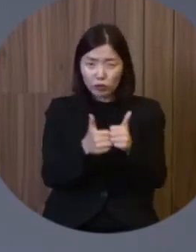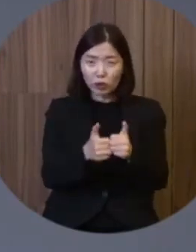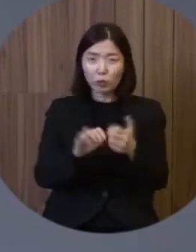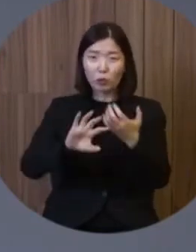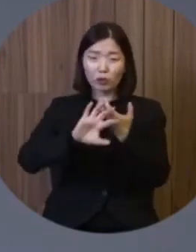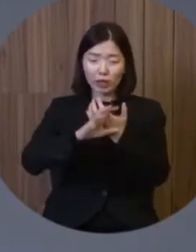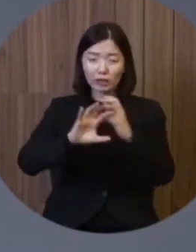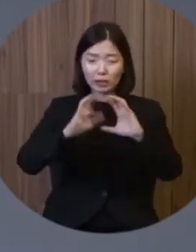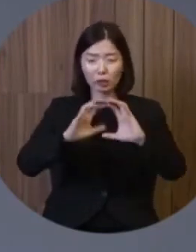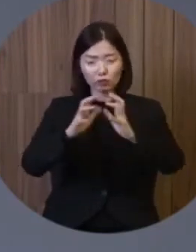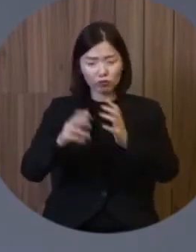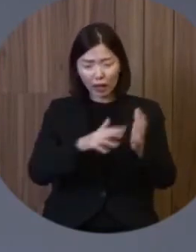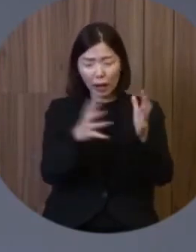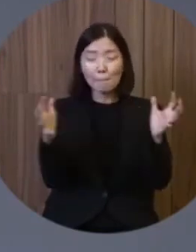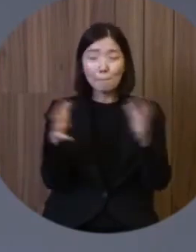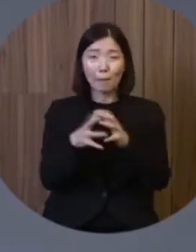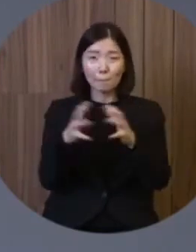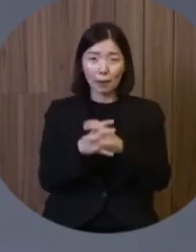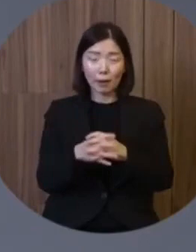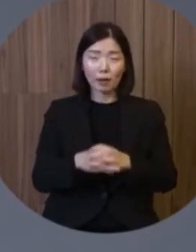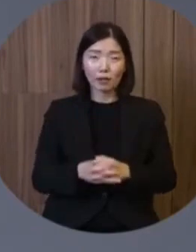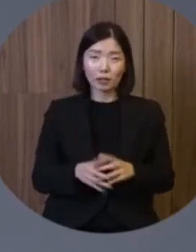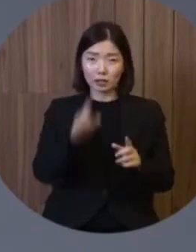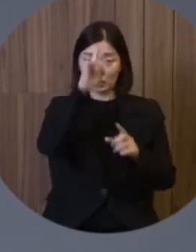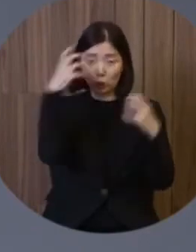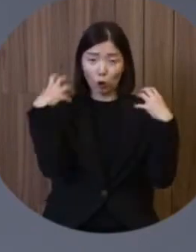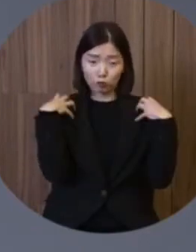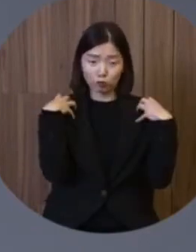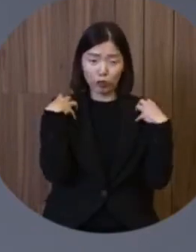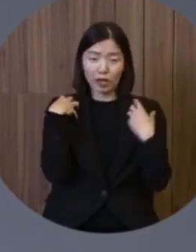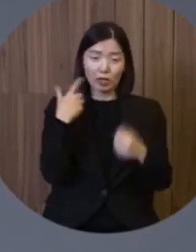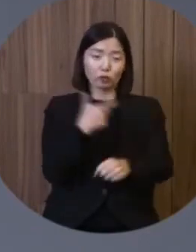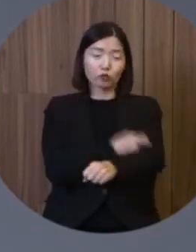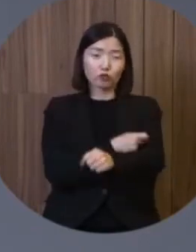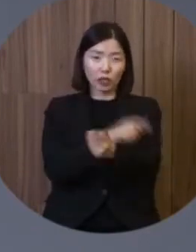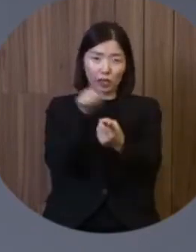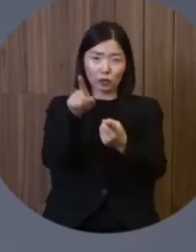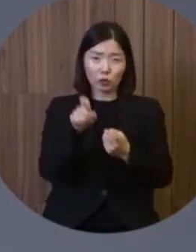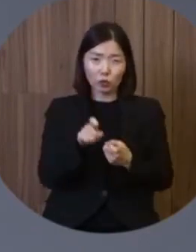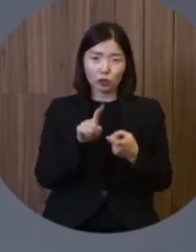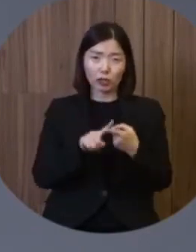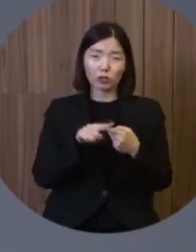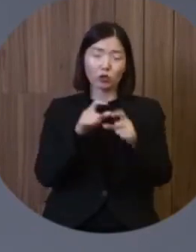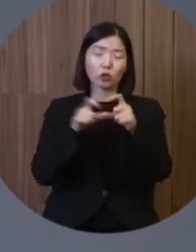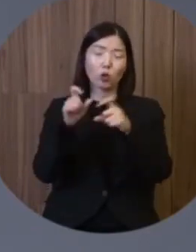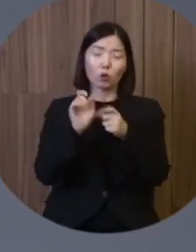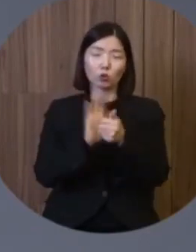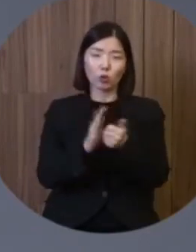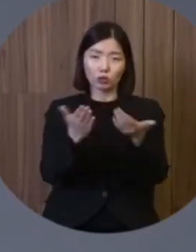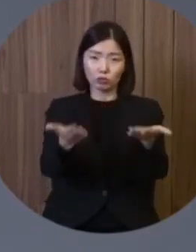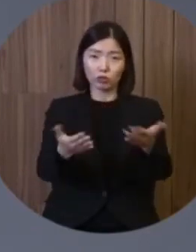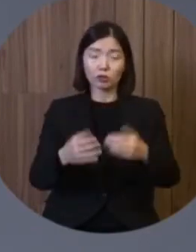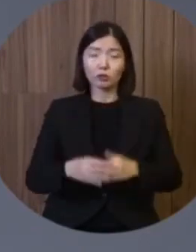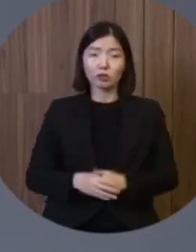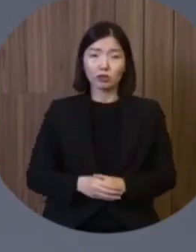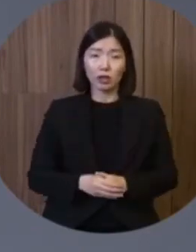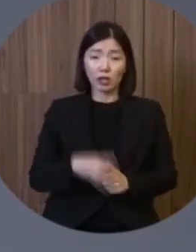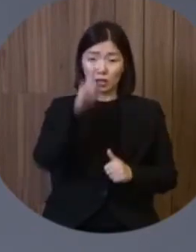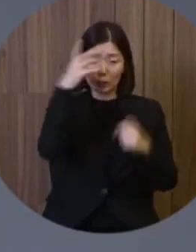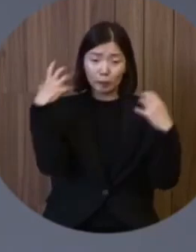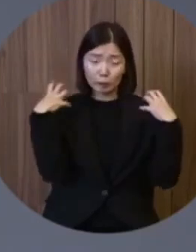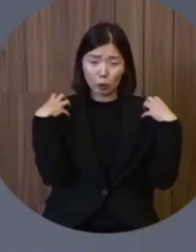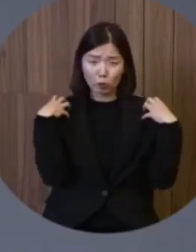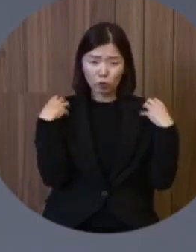외교적 네트워크를 총동원해서 정부의 백신 확보와 생산 노력을 뒷받침하겠습니다. 정부의